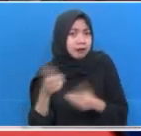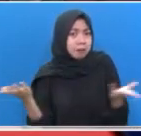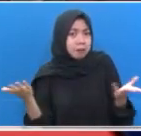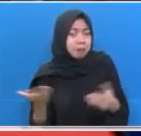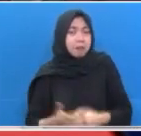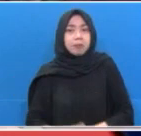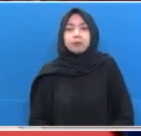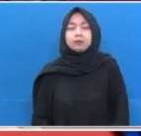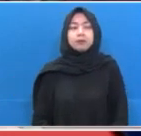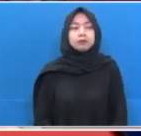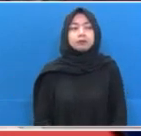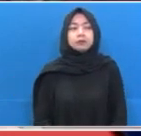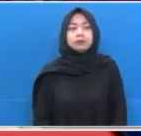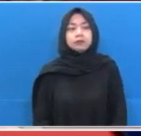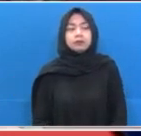anda